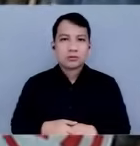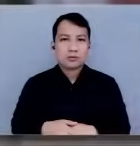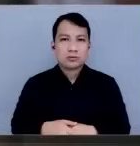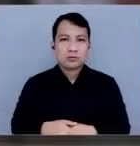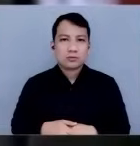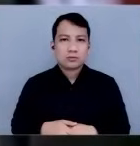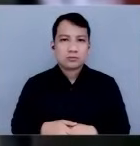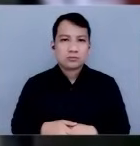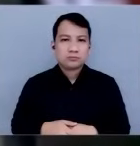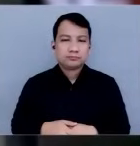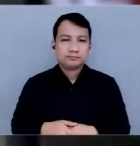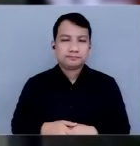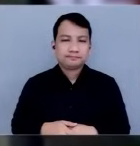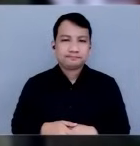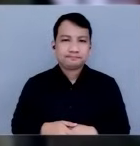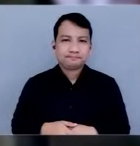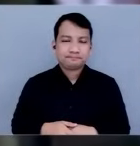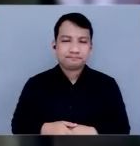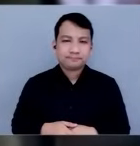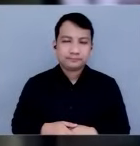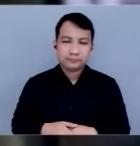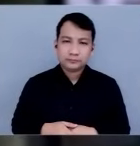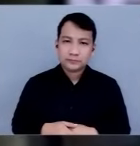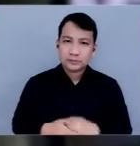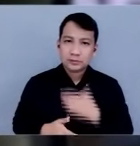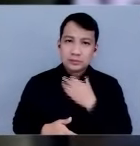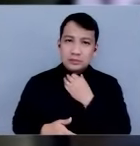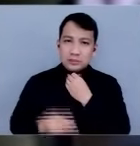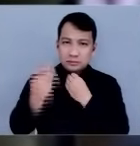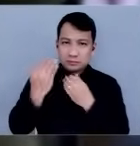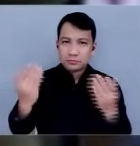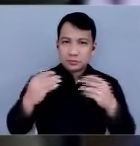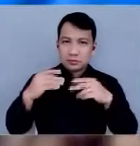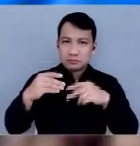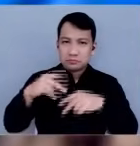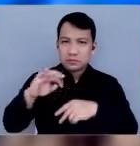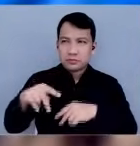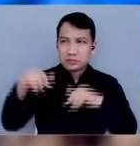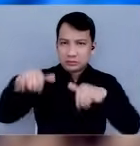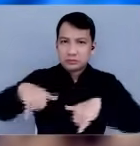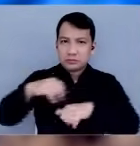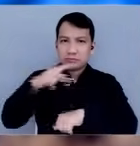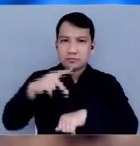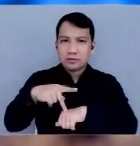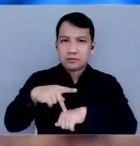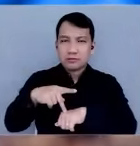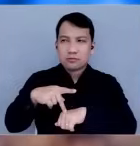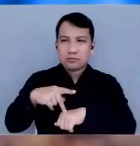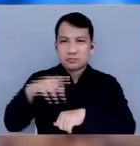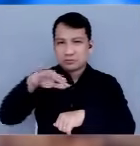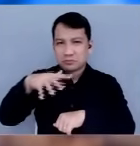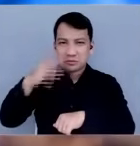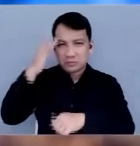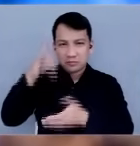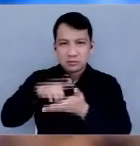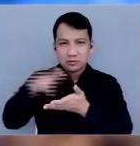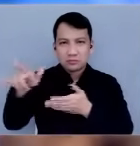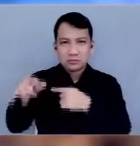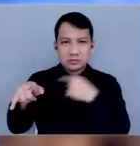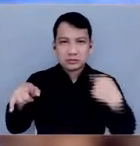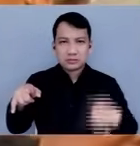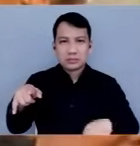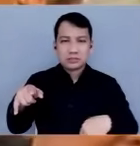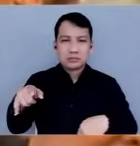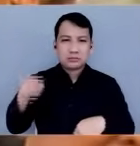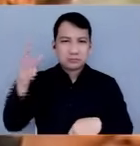arrests. Naniniwala naman ang PNP na nasa Pilipinas pa rin si Quiboloy sa kabila ng agam-agam na nasa China na ang pastor. There is